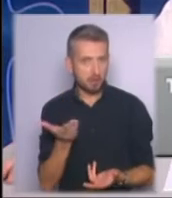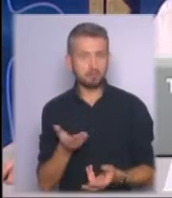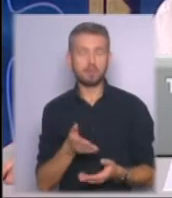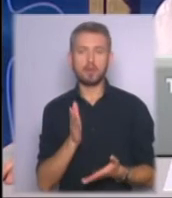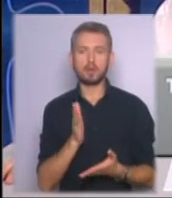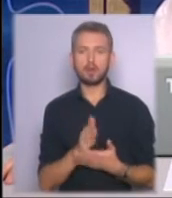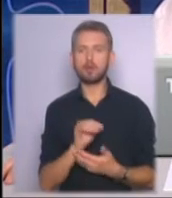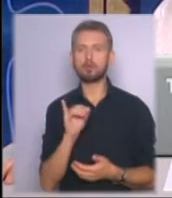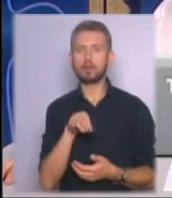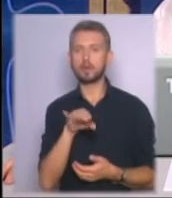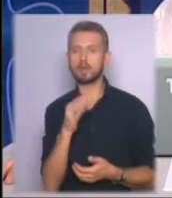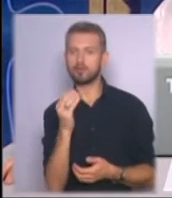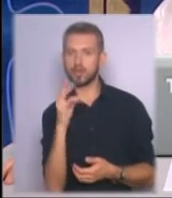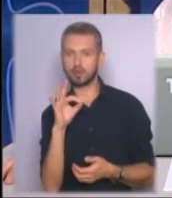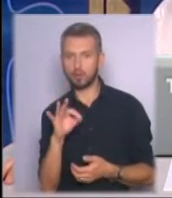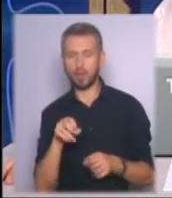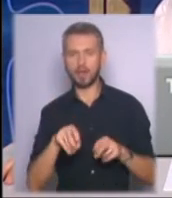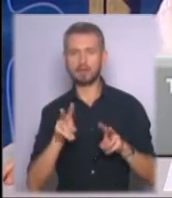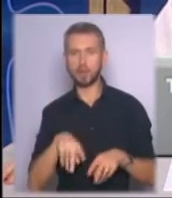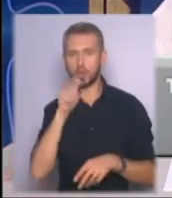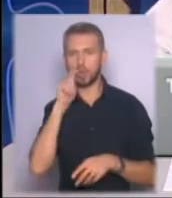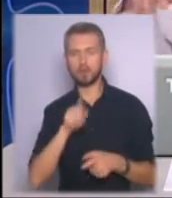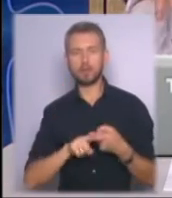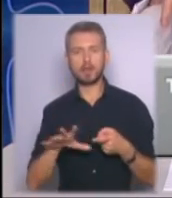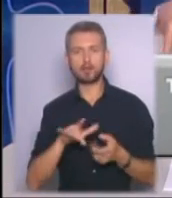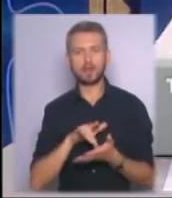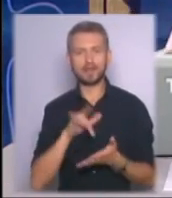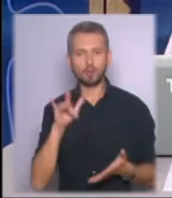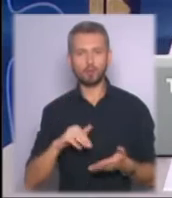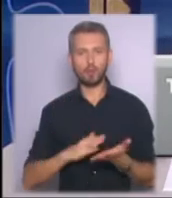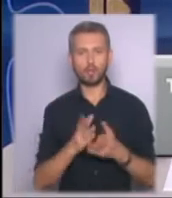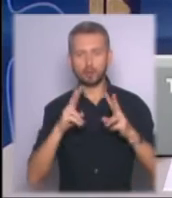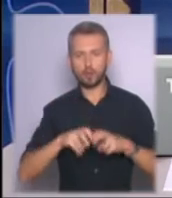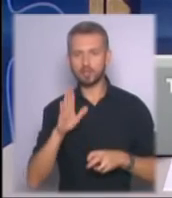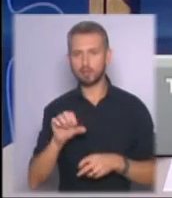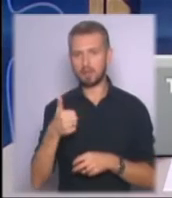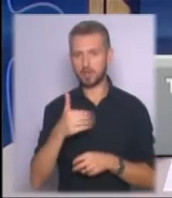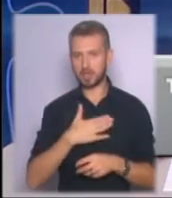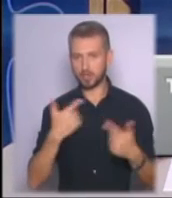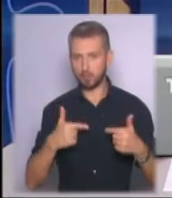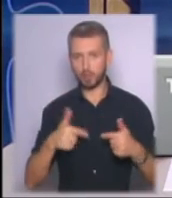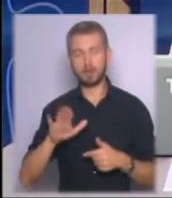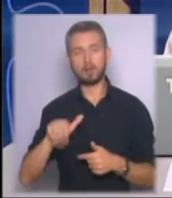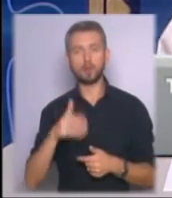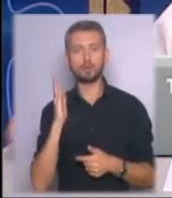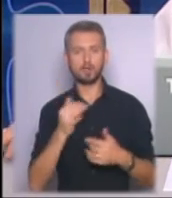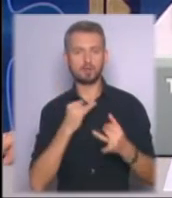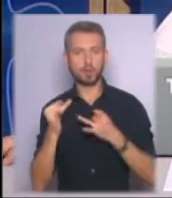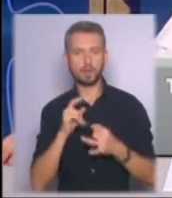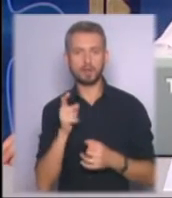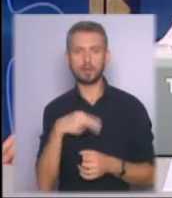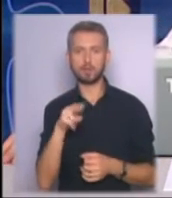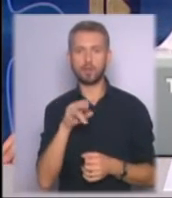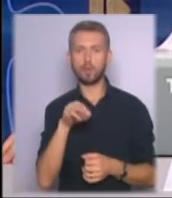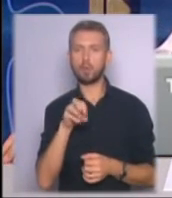Юлія Тищенко, експерт Українського незалежного центру політичних досліджень, буде гостею першої передачі «Столиця». Далі будемо спілкуватися з Дмитром